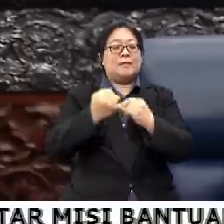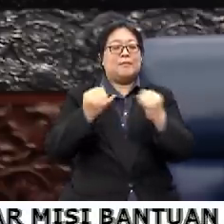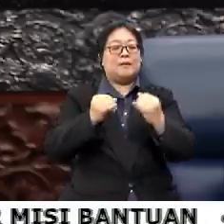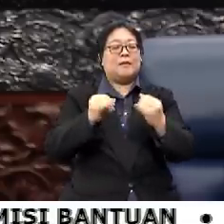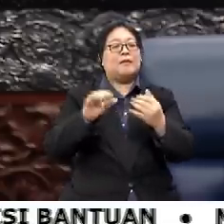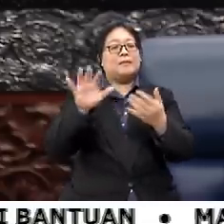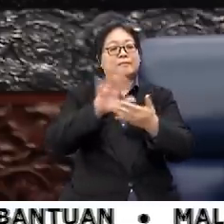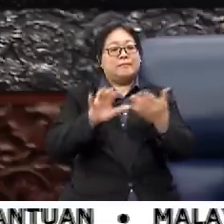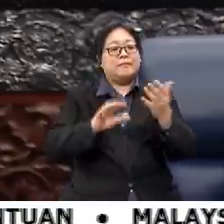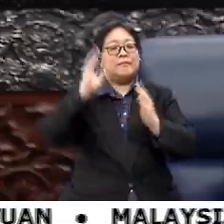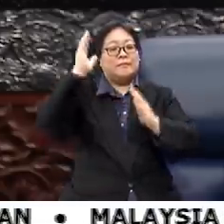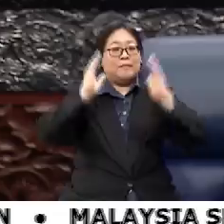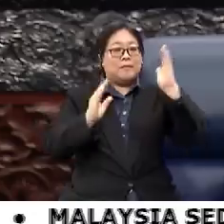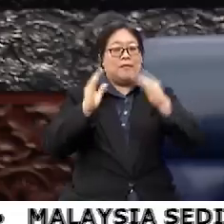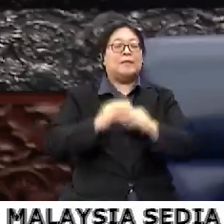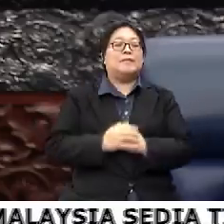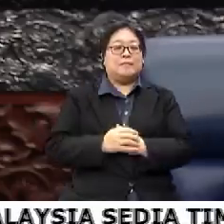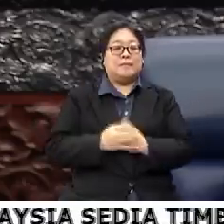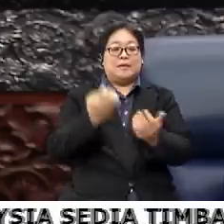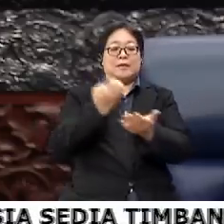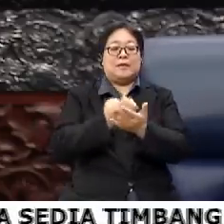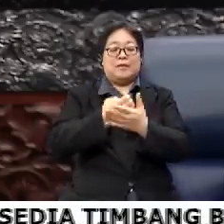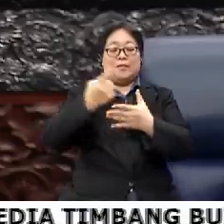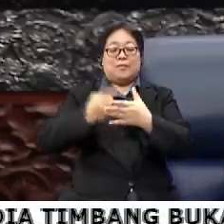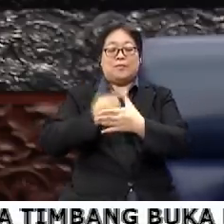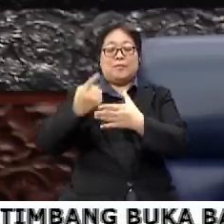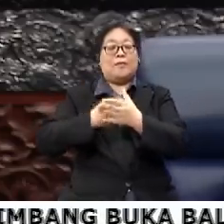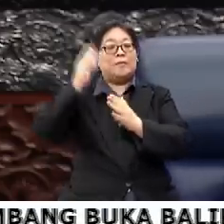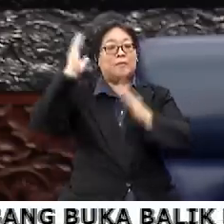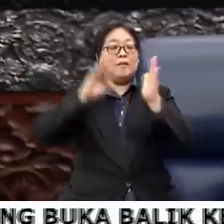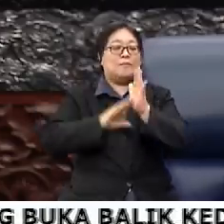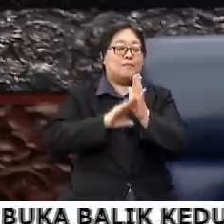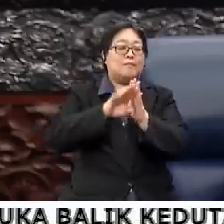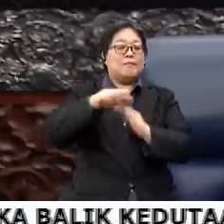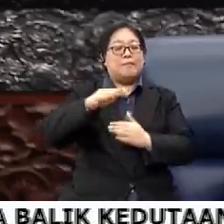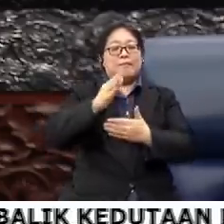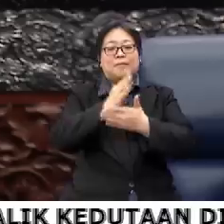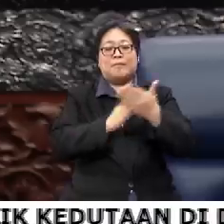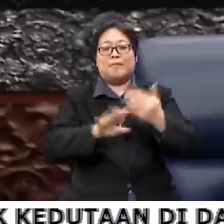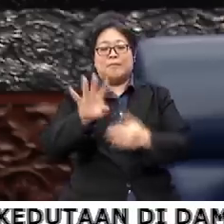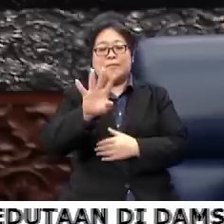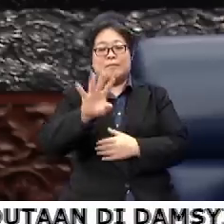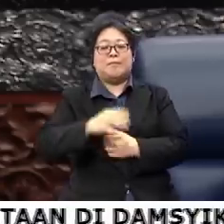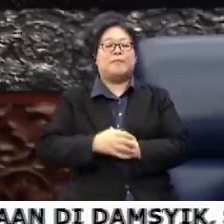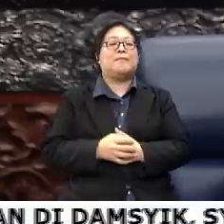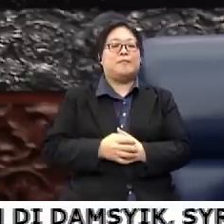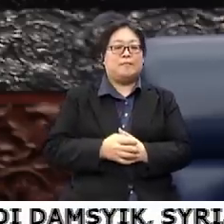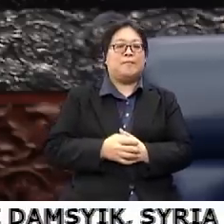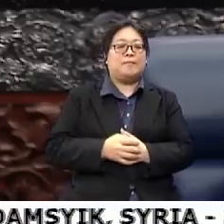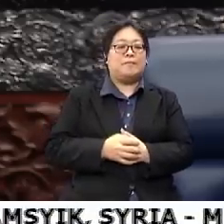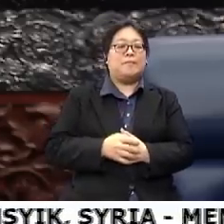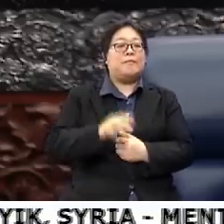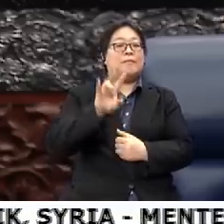Perangkaan Malaysia, prestasi ekonomi bulanan Malaysia berkembang sederhana pada suku tahun keempat dengan